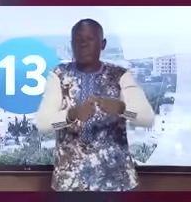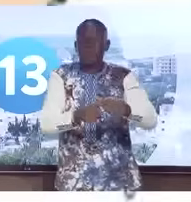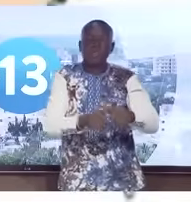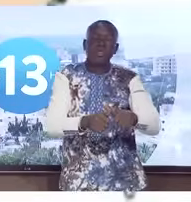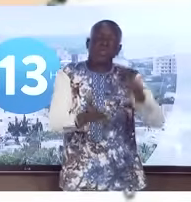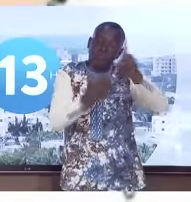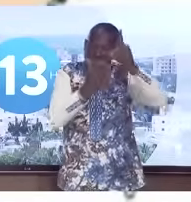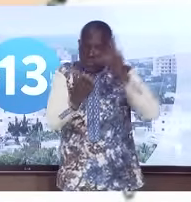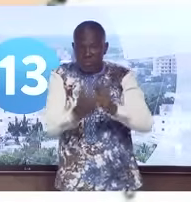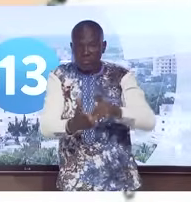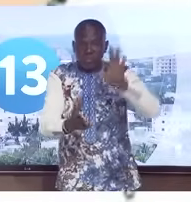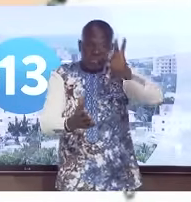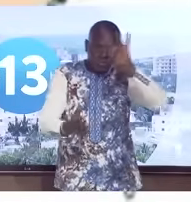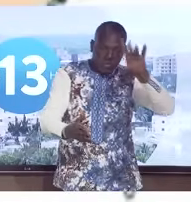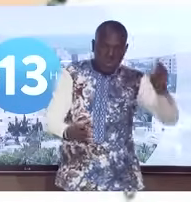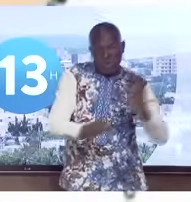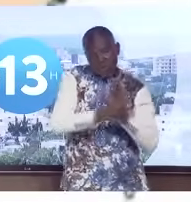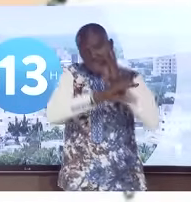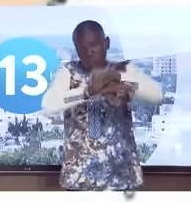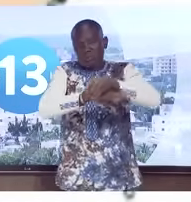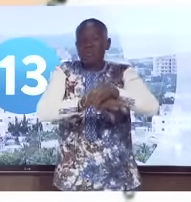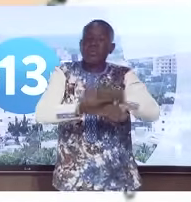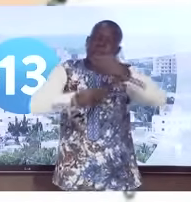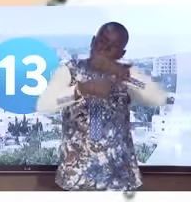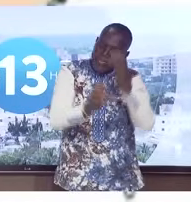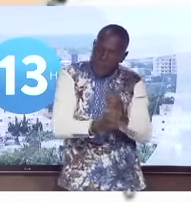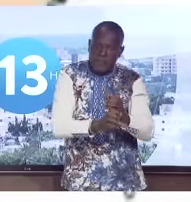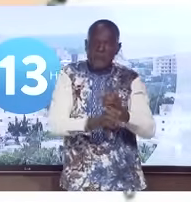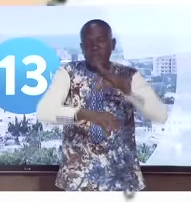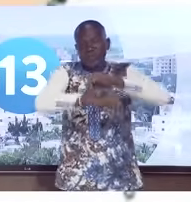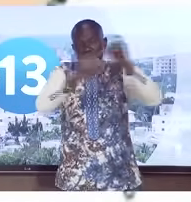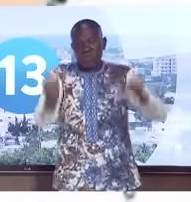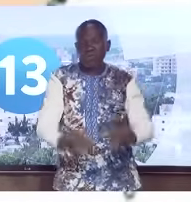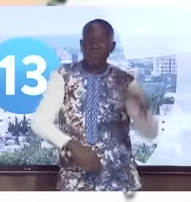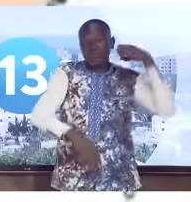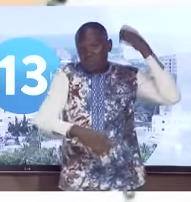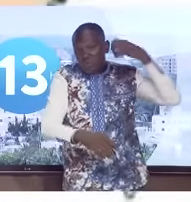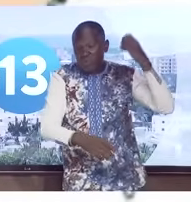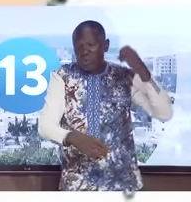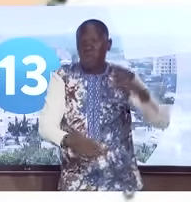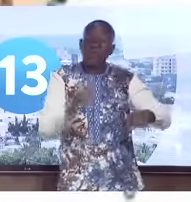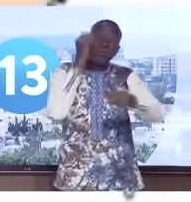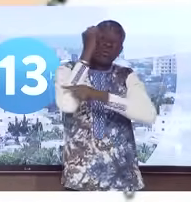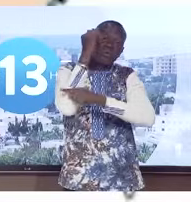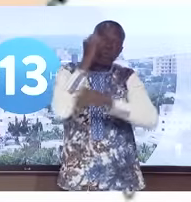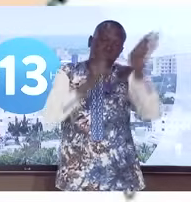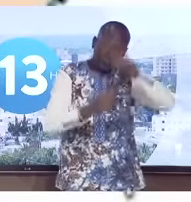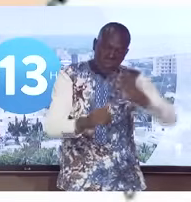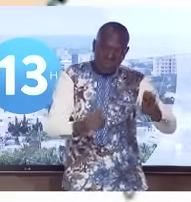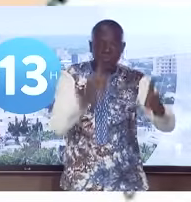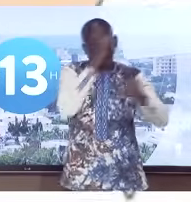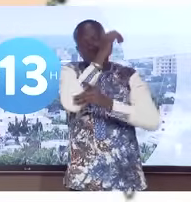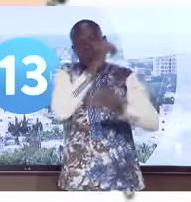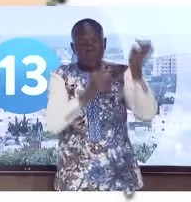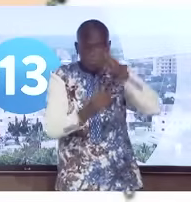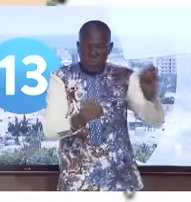mars 1919 que la colonie du Haute-Volta a été créée. Ce territoire comptait à l'époque les cercles de Gawa, Bobo-Dioulasso, Détougou,